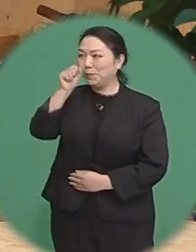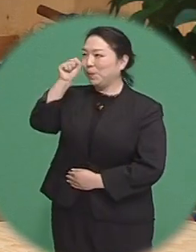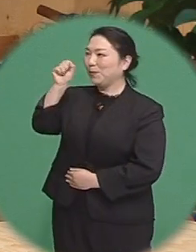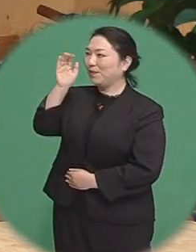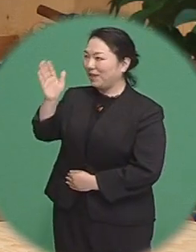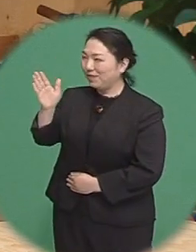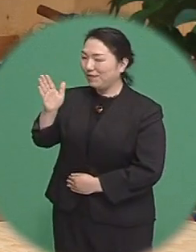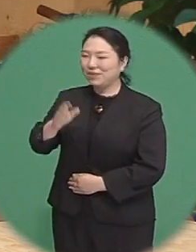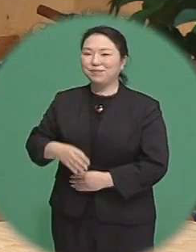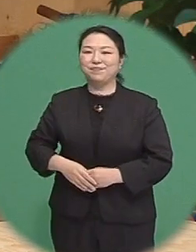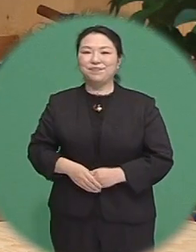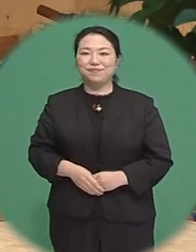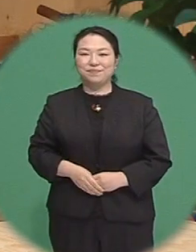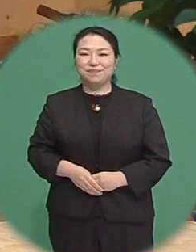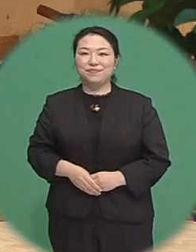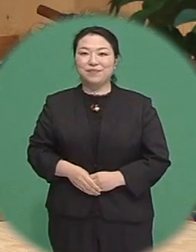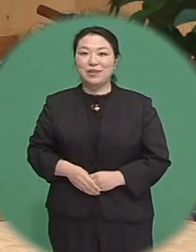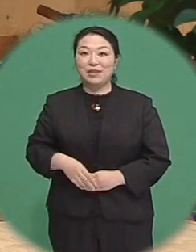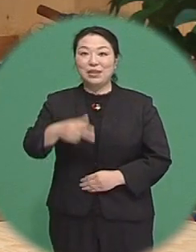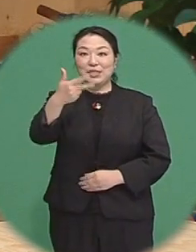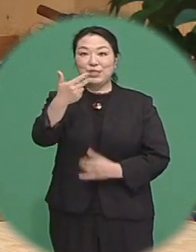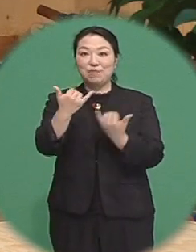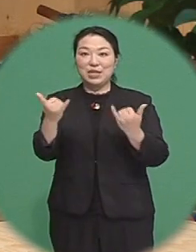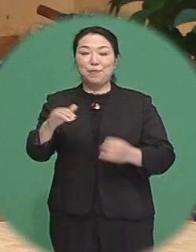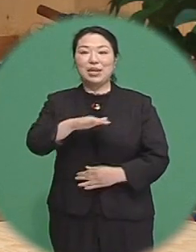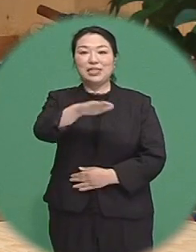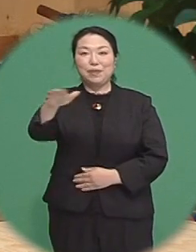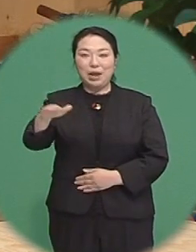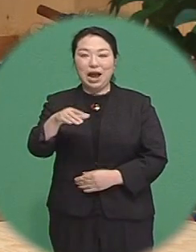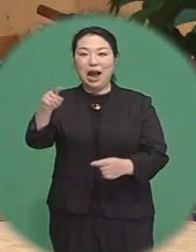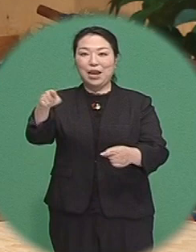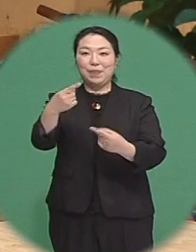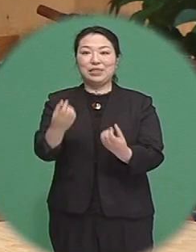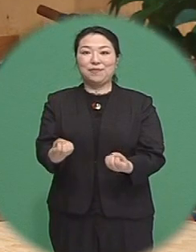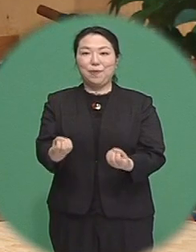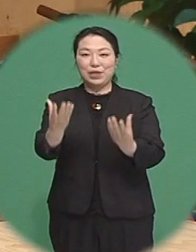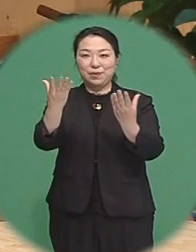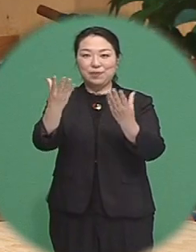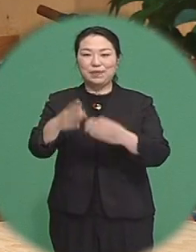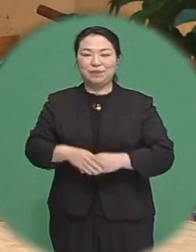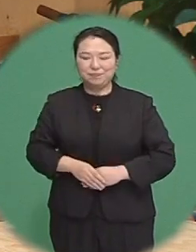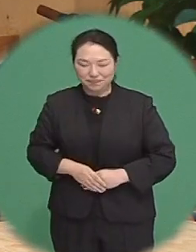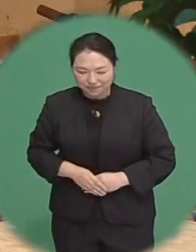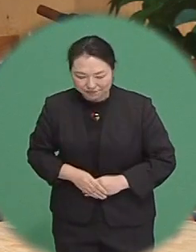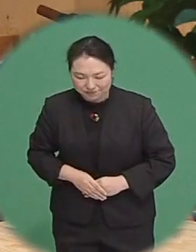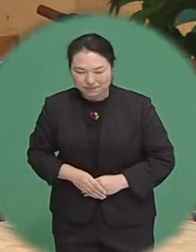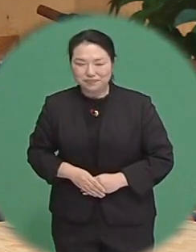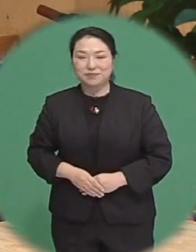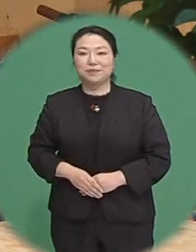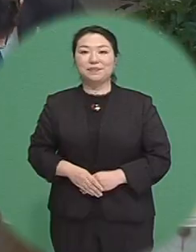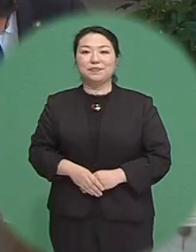ますそして市民の皆様明けましておめでとうございます